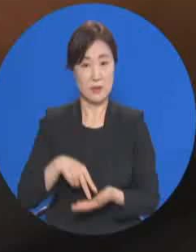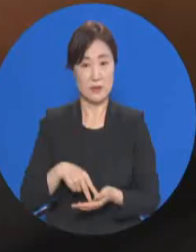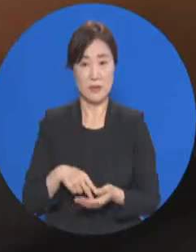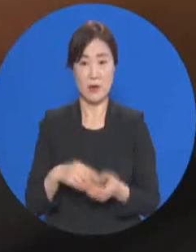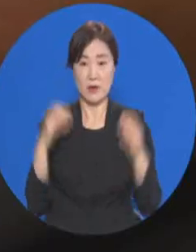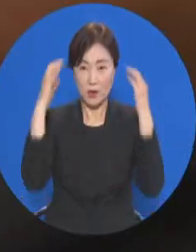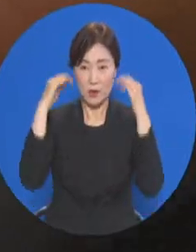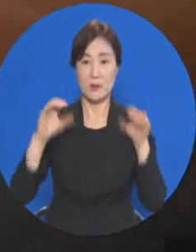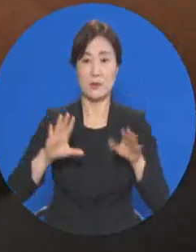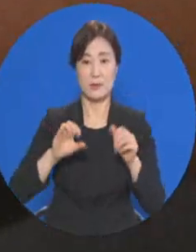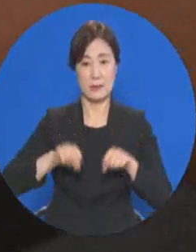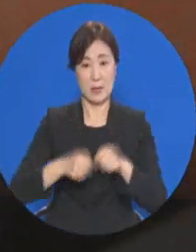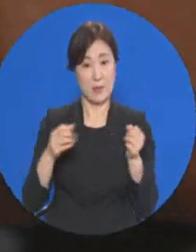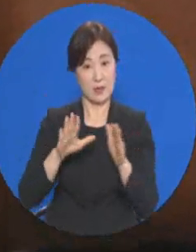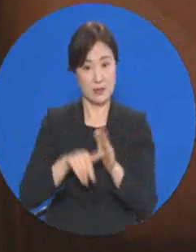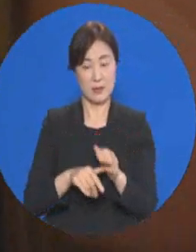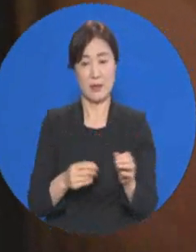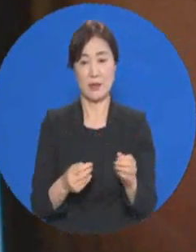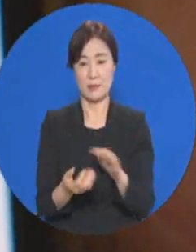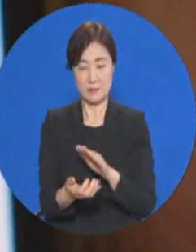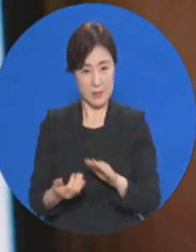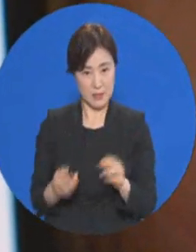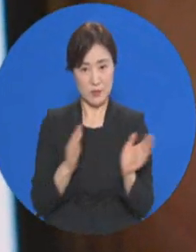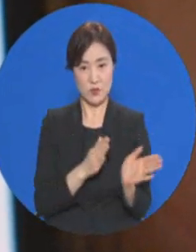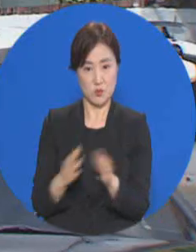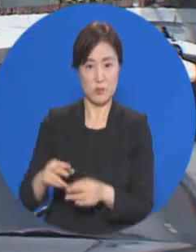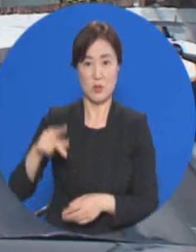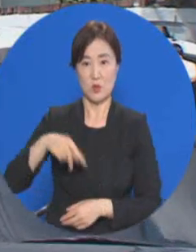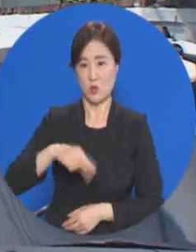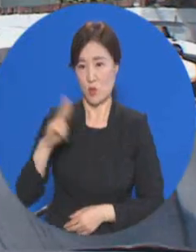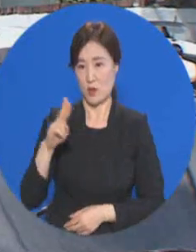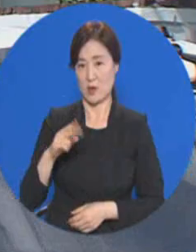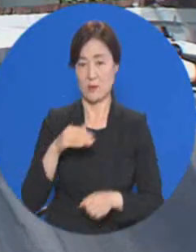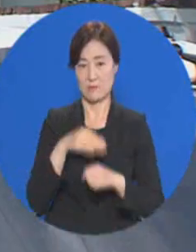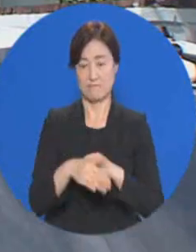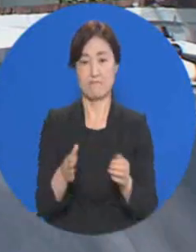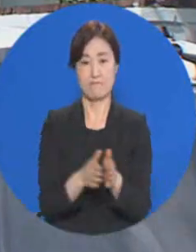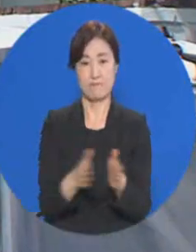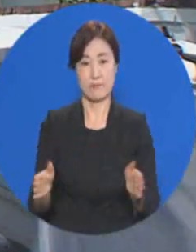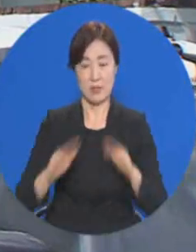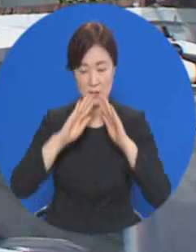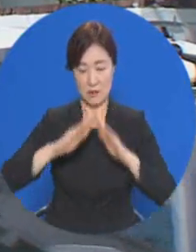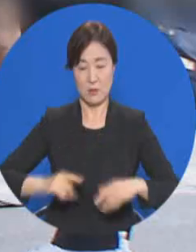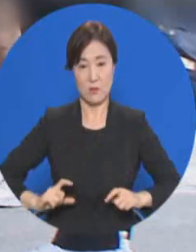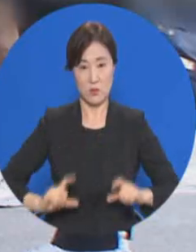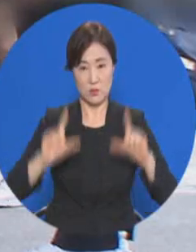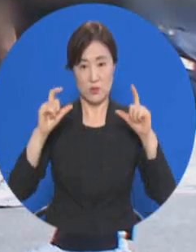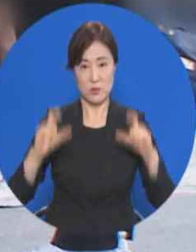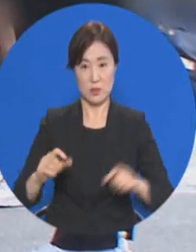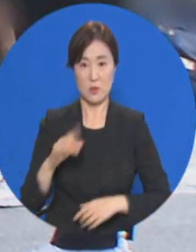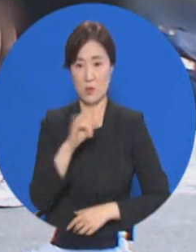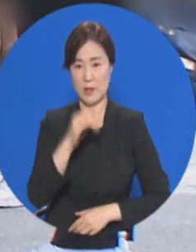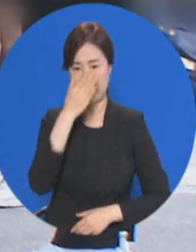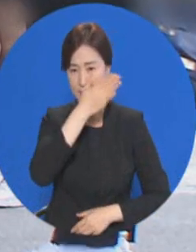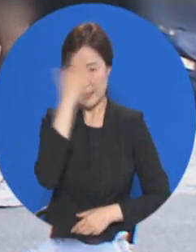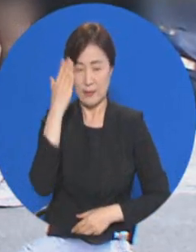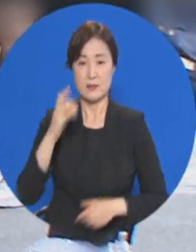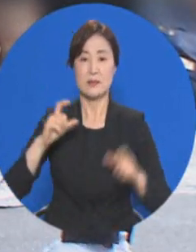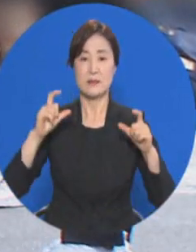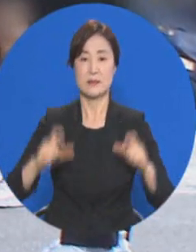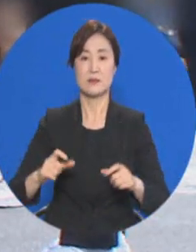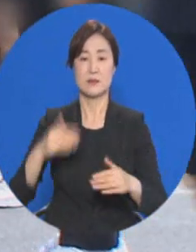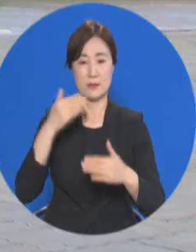도내 전 시설에 QR코드를 도입하기로 한 상황. 전남 동부권이 코로나19 청정 지역으로 남기 위해서는